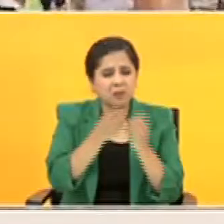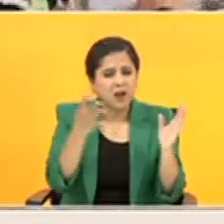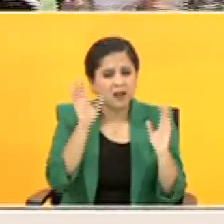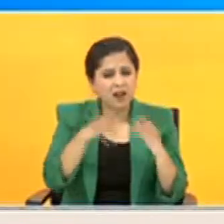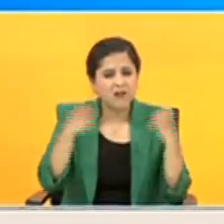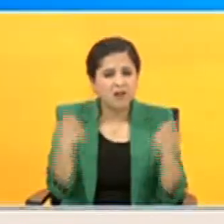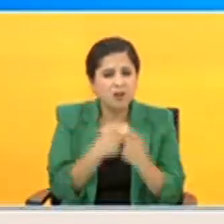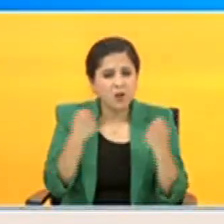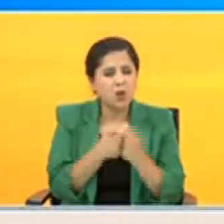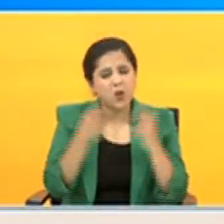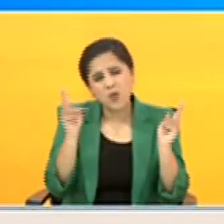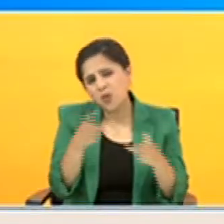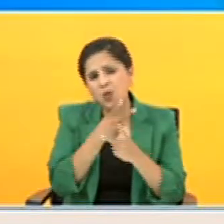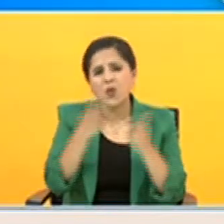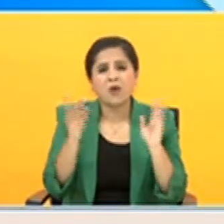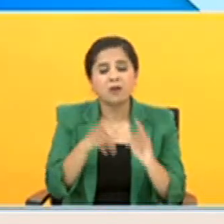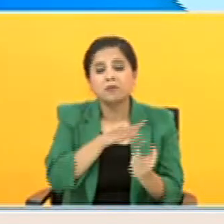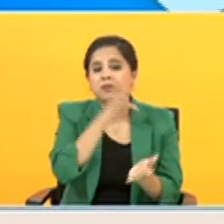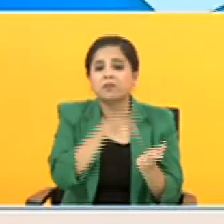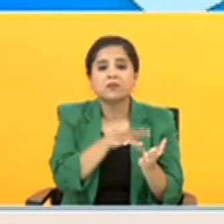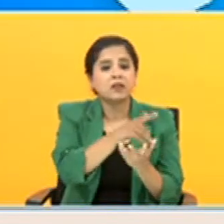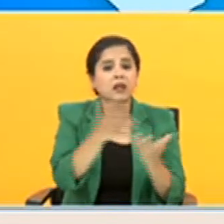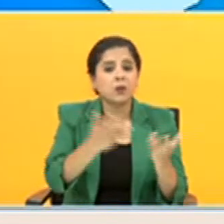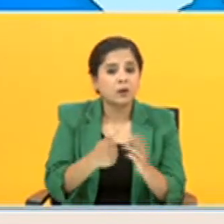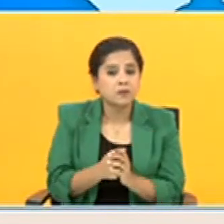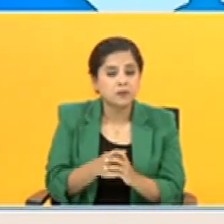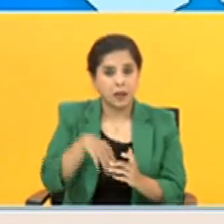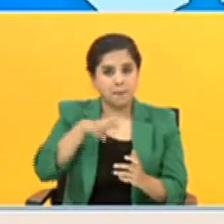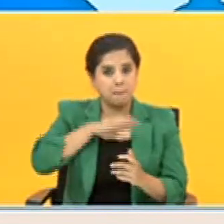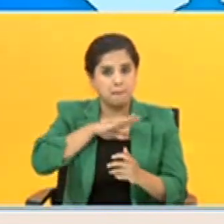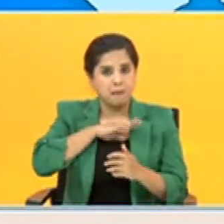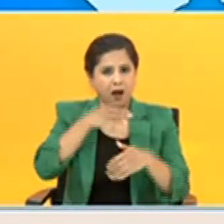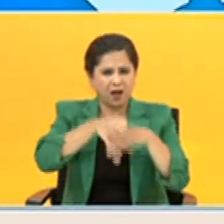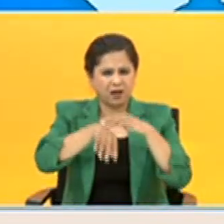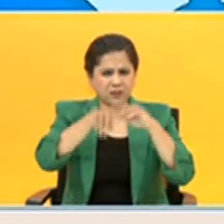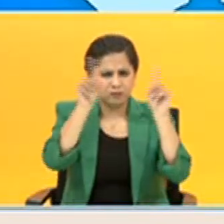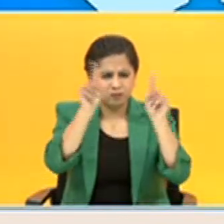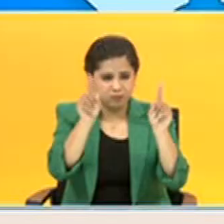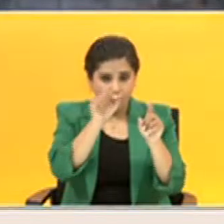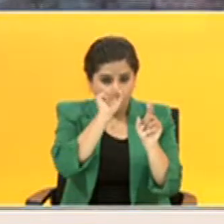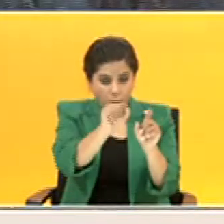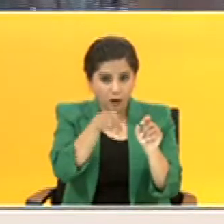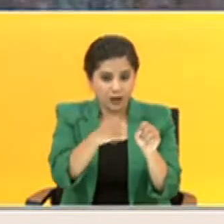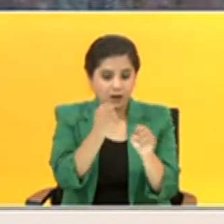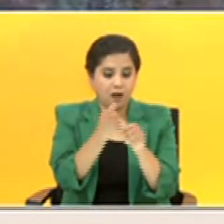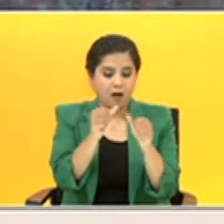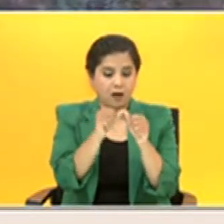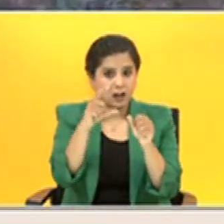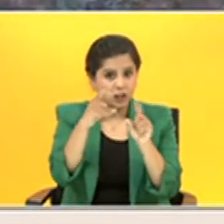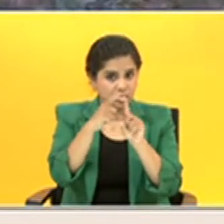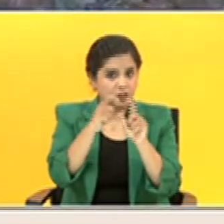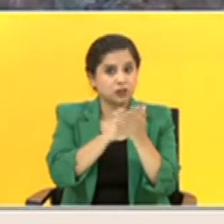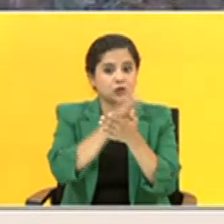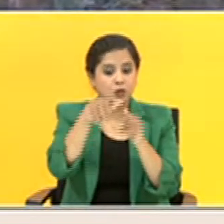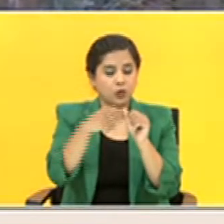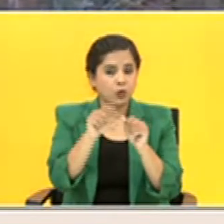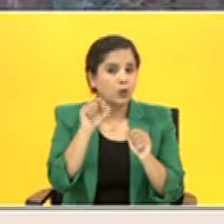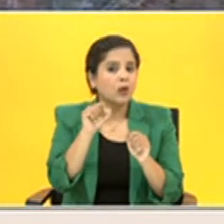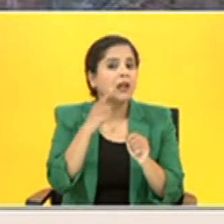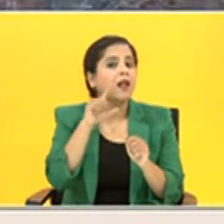था। यह जगह है महाराष्ट्र के गढ़चिरौली जिले में और इस गांव का नाम